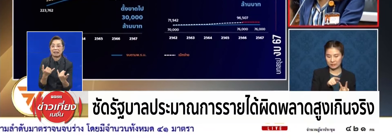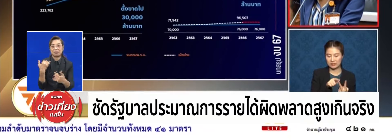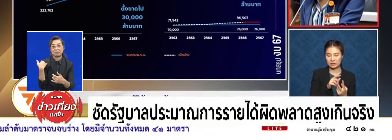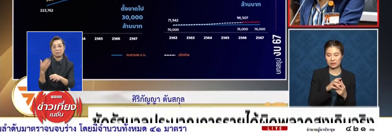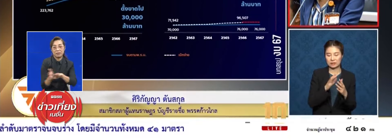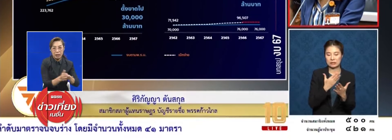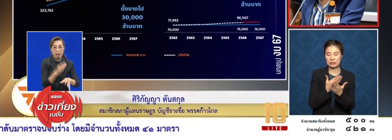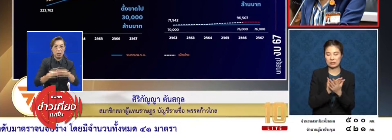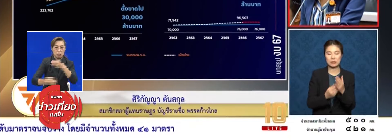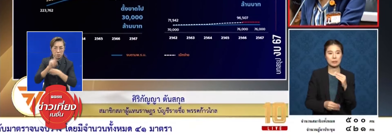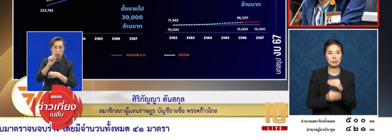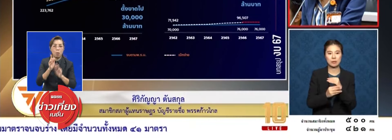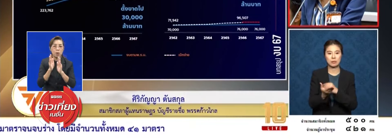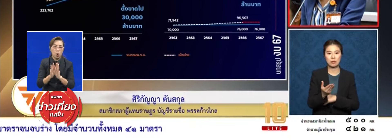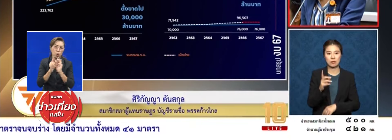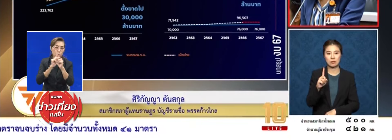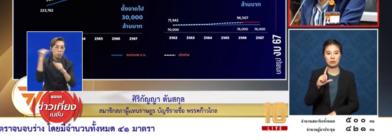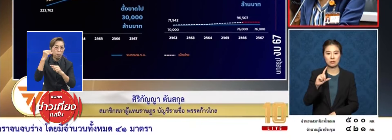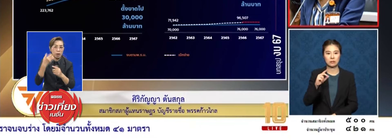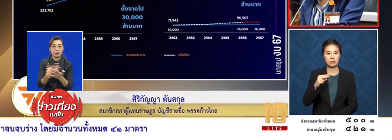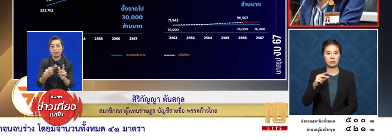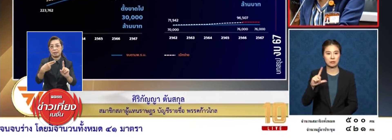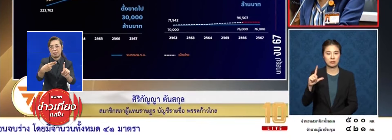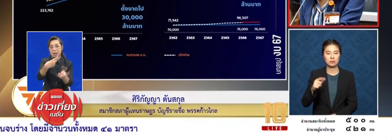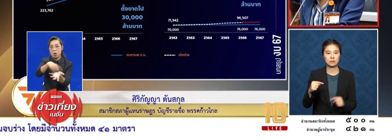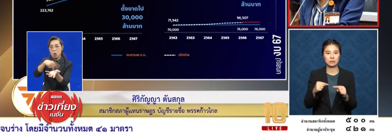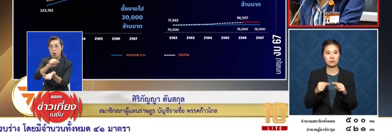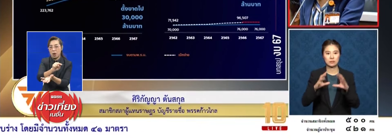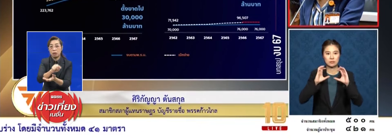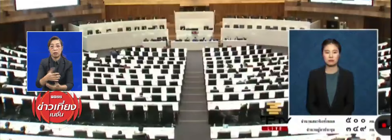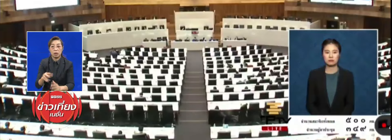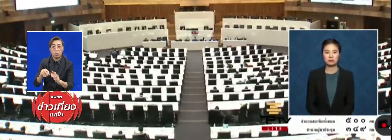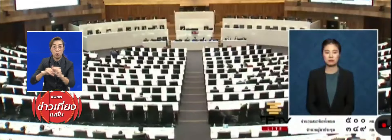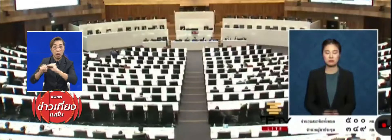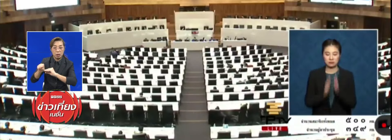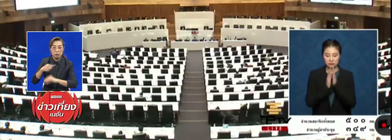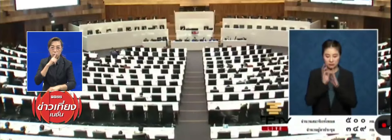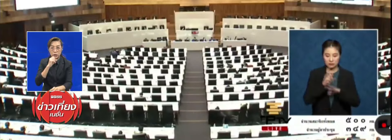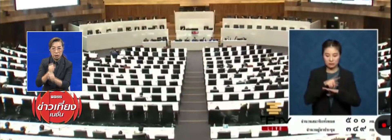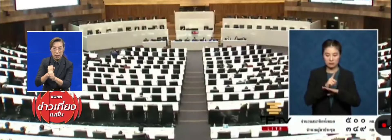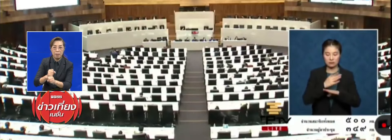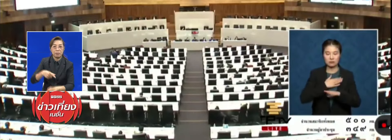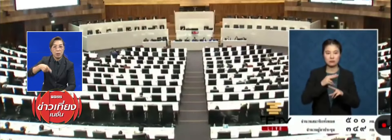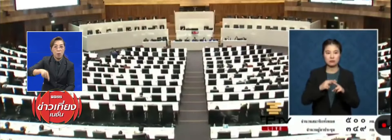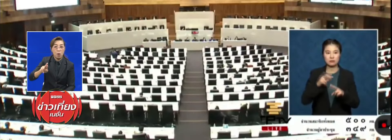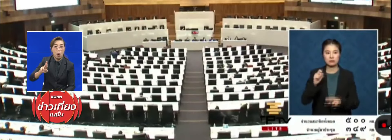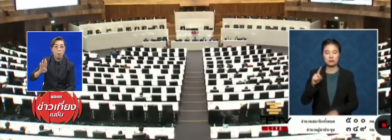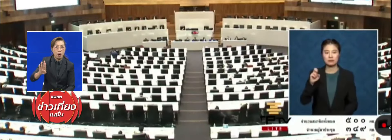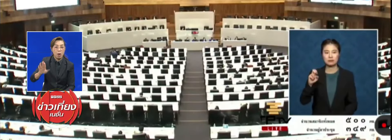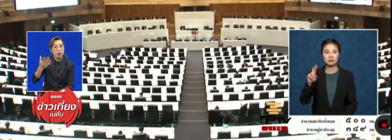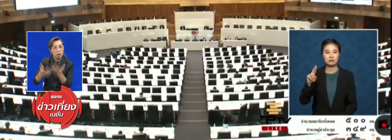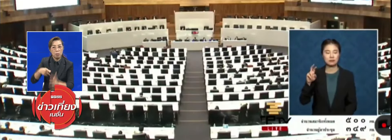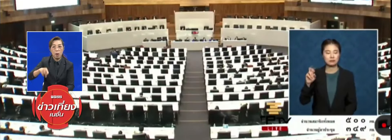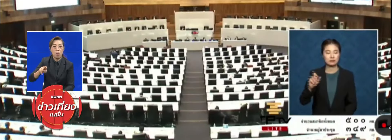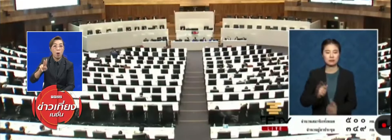ส่วนหนึ่งที่ทุกคนพูดถึงดิจิตอลวอลเล็ตถ้ามันจะออกกฎหมายออกพรบออกมาเป็นการเฉพาะแล้วมันจะเสี่ย